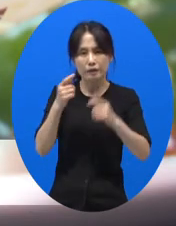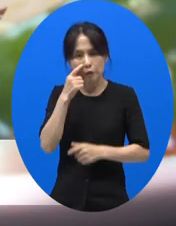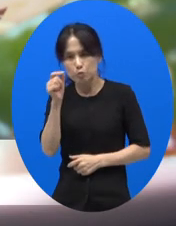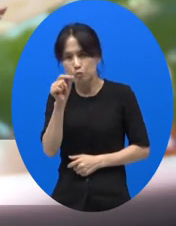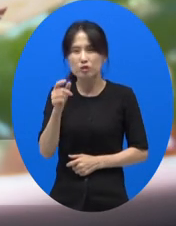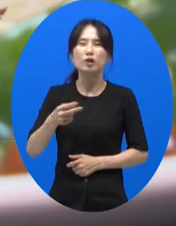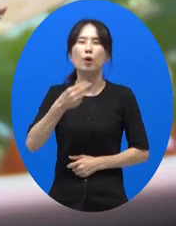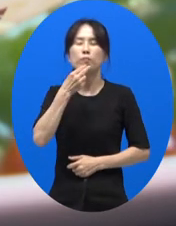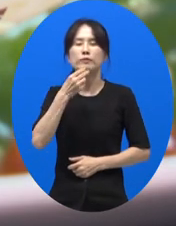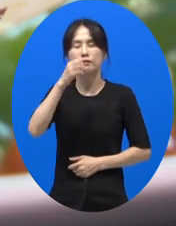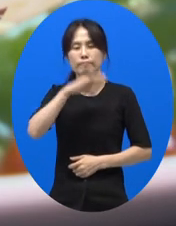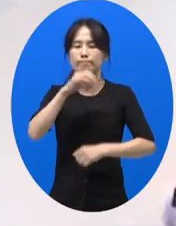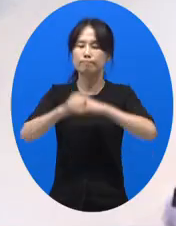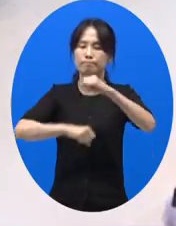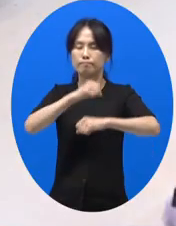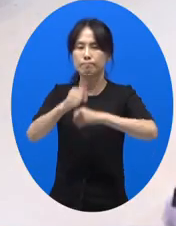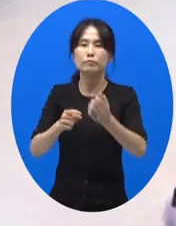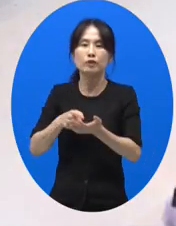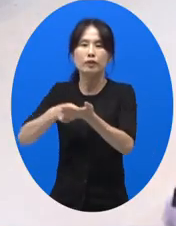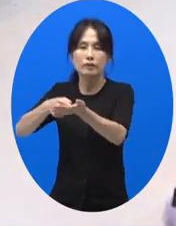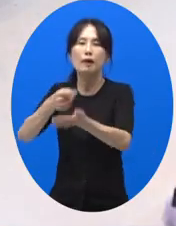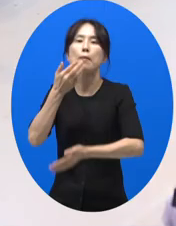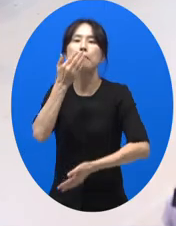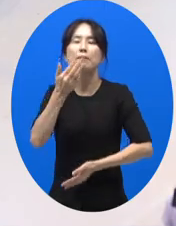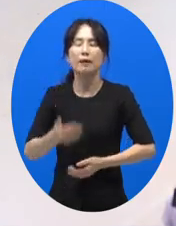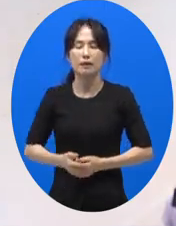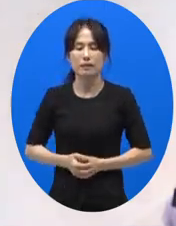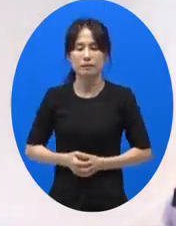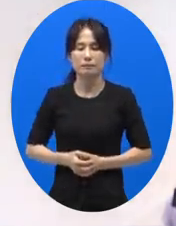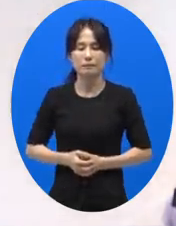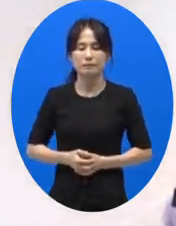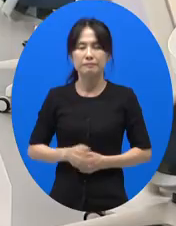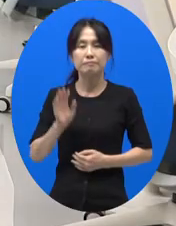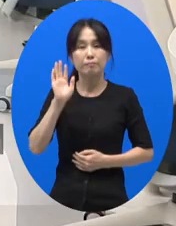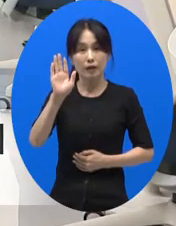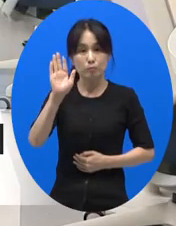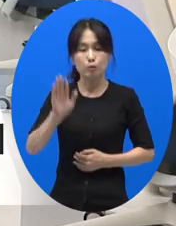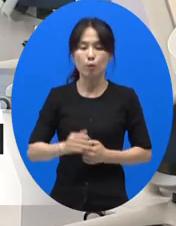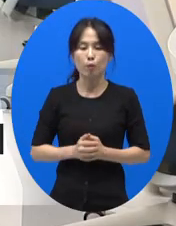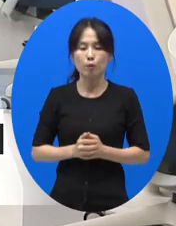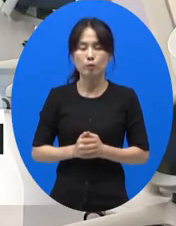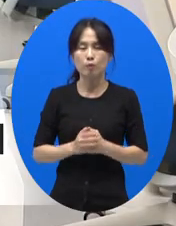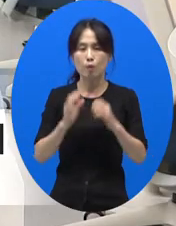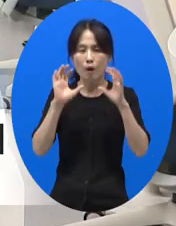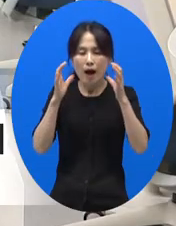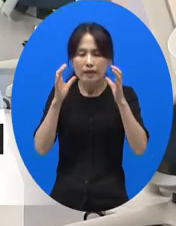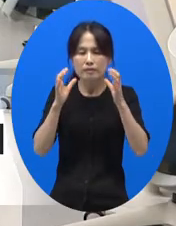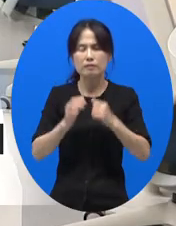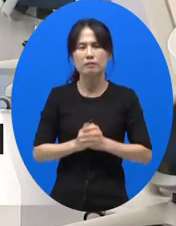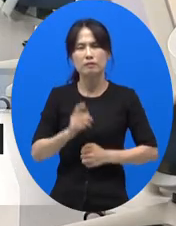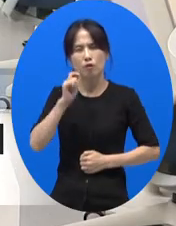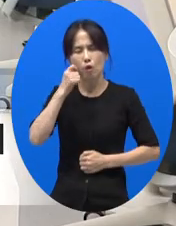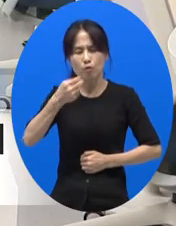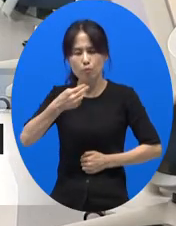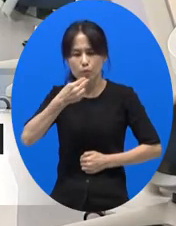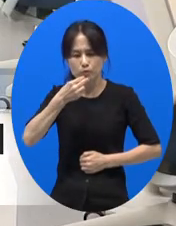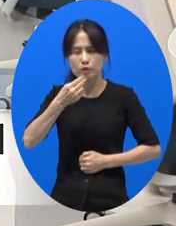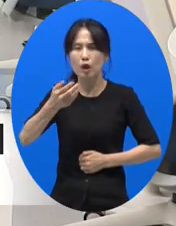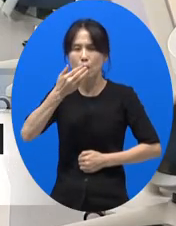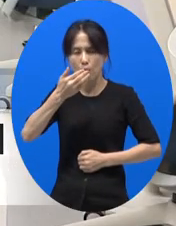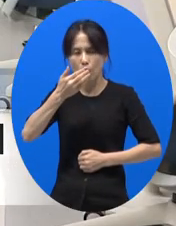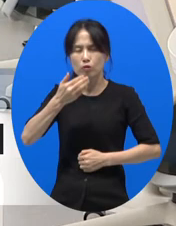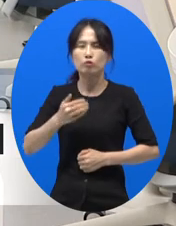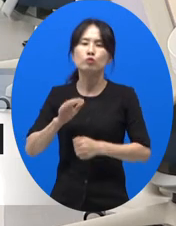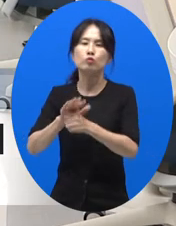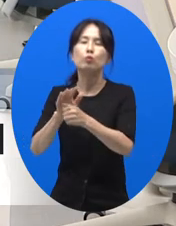필요 없이 음식을 자유롭게 골라 먹을 수 있는 겁니다. 앞으로도 아동들이 어려움 없이 식사를